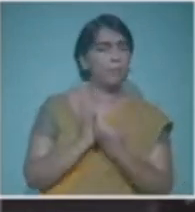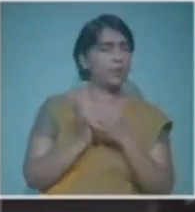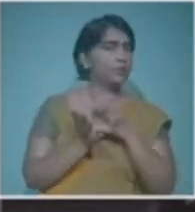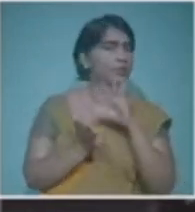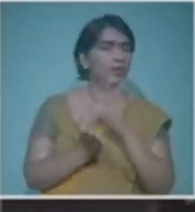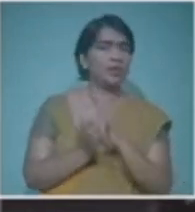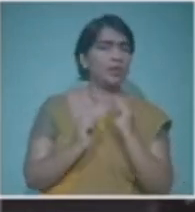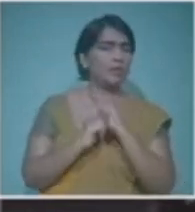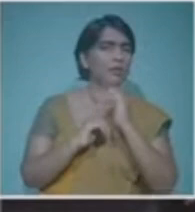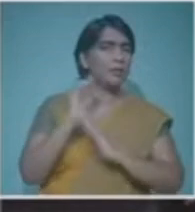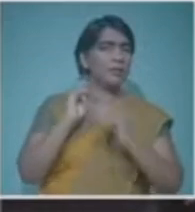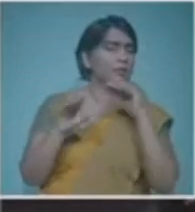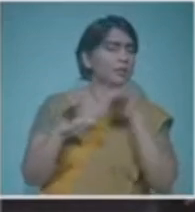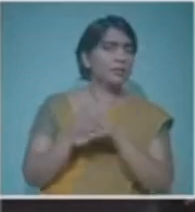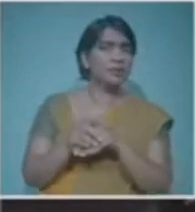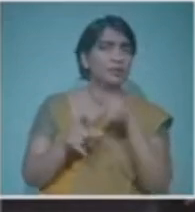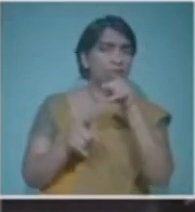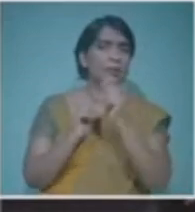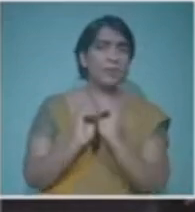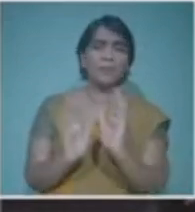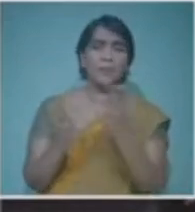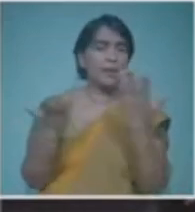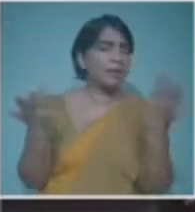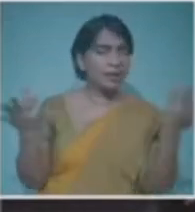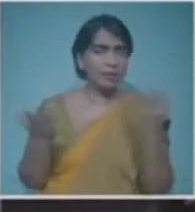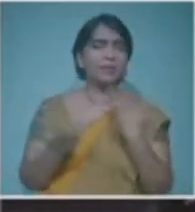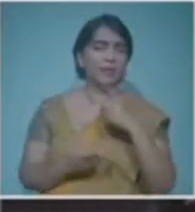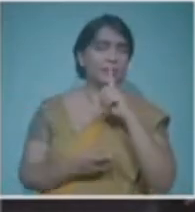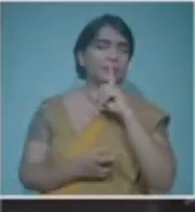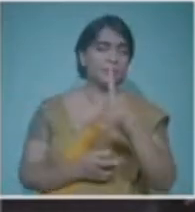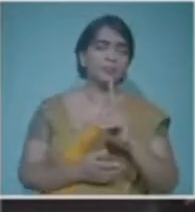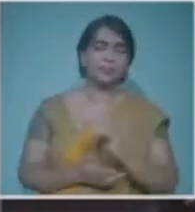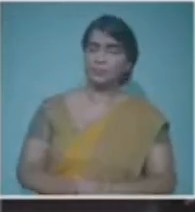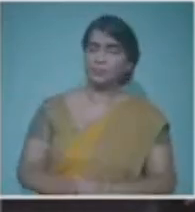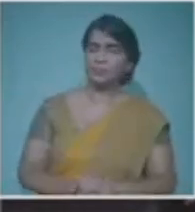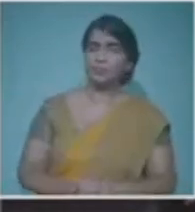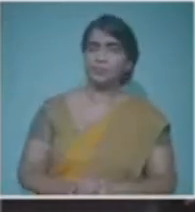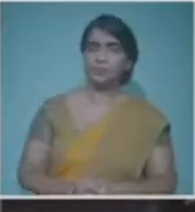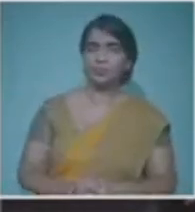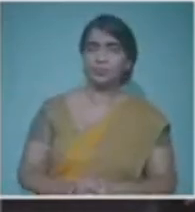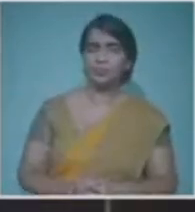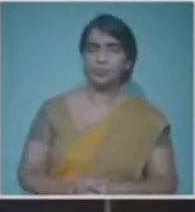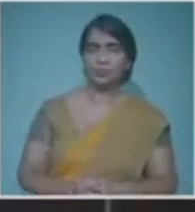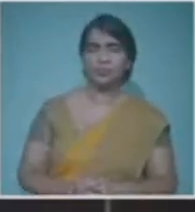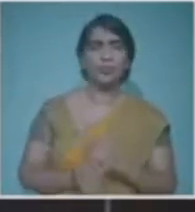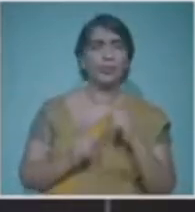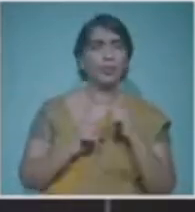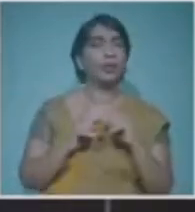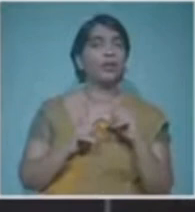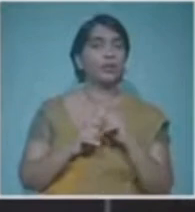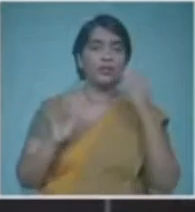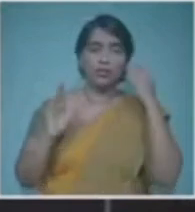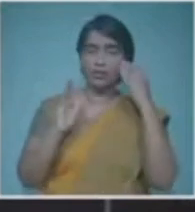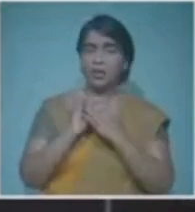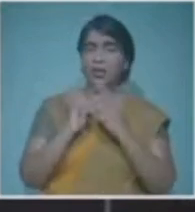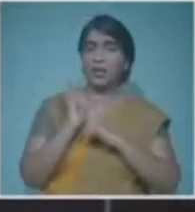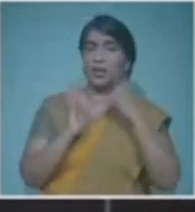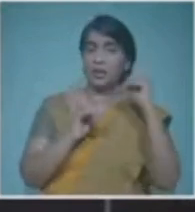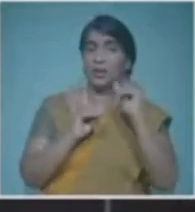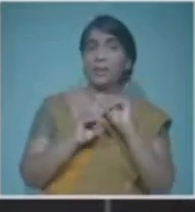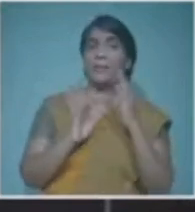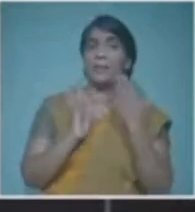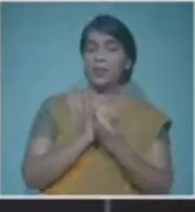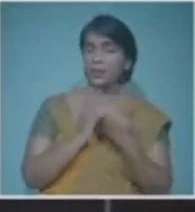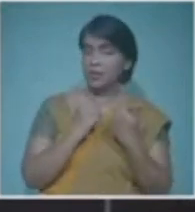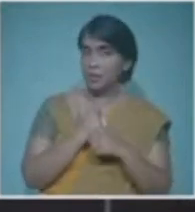අරගන්න වැඩපිළිවෙලක් අමාත්‍යාංශයේ ඔබතුමාගෙන්වත් නිර්මාණය වෙන්නේ නැද්ද කියන එක මම ප්‍රශ්න කරනවා තානායකතුමනි අධ්‍යාපන පිළිබඳව ජාතික ප්‍රතිපත්තිය සකස්